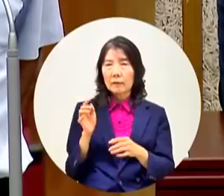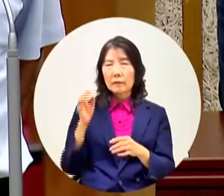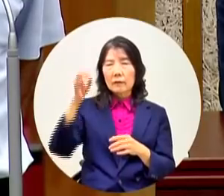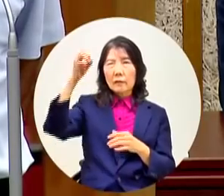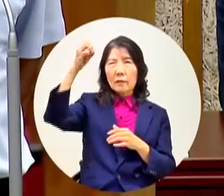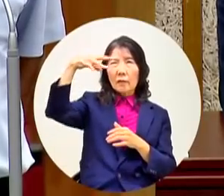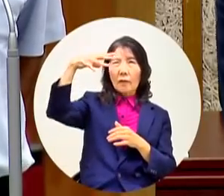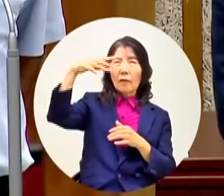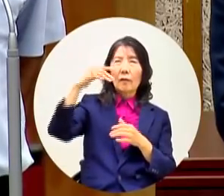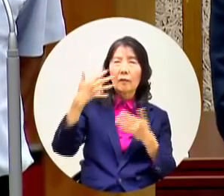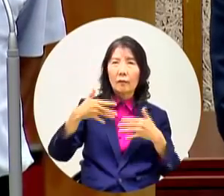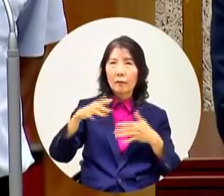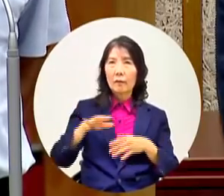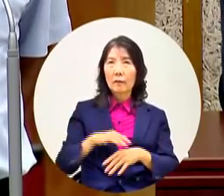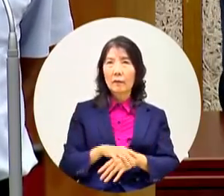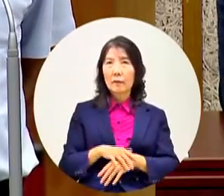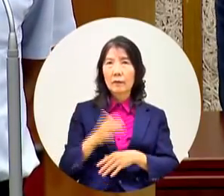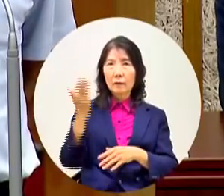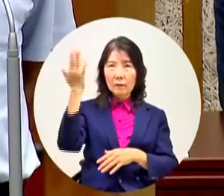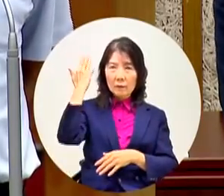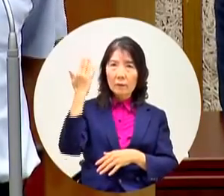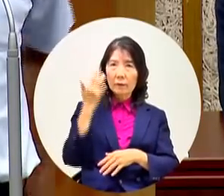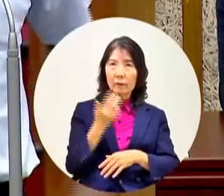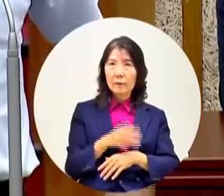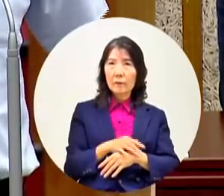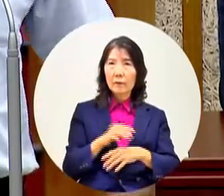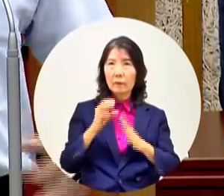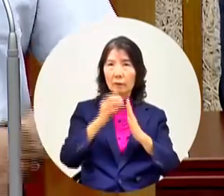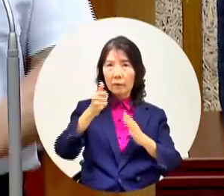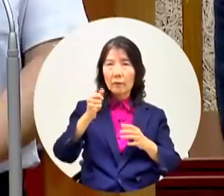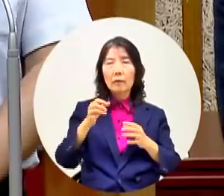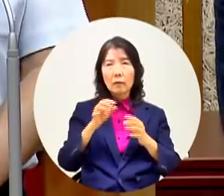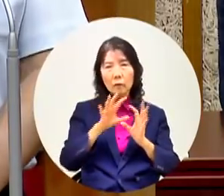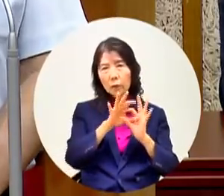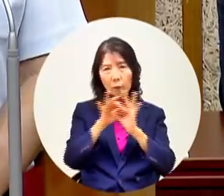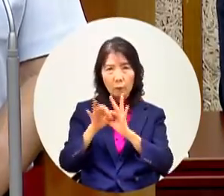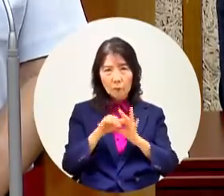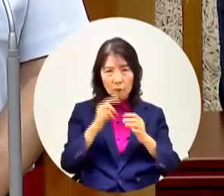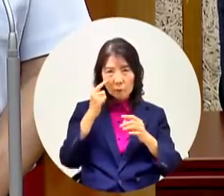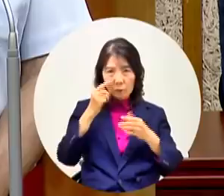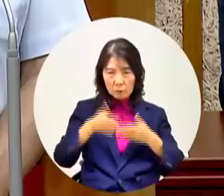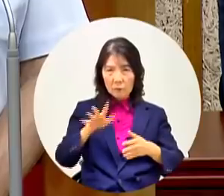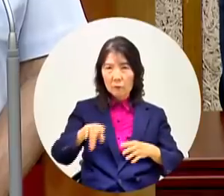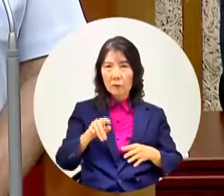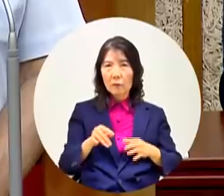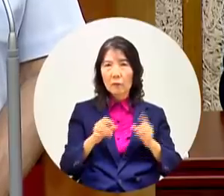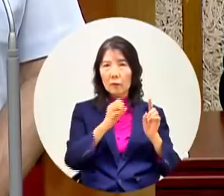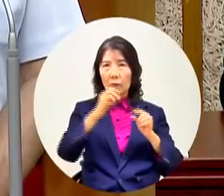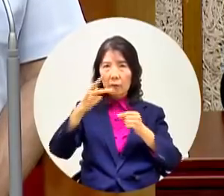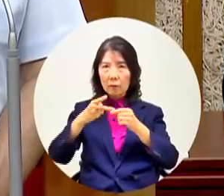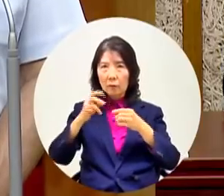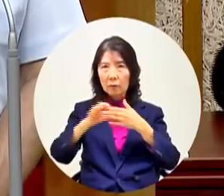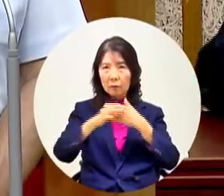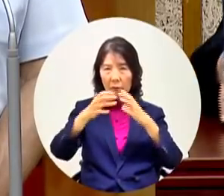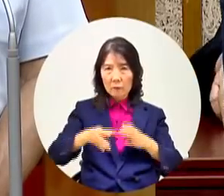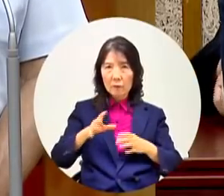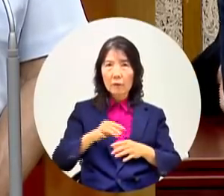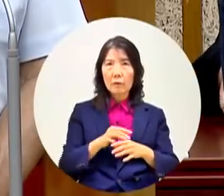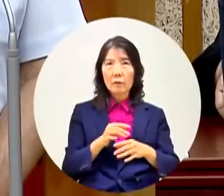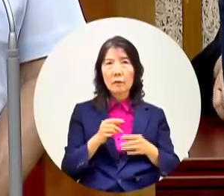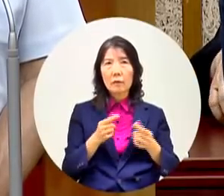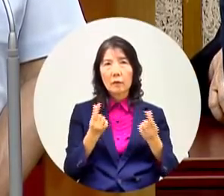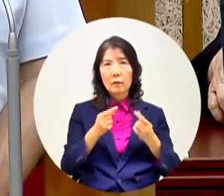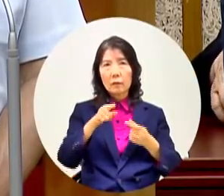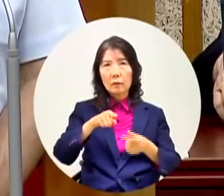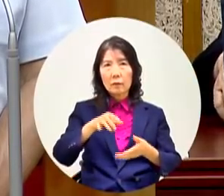啦，的确这个问题我们就之前在局里面就已经有关心到，所以在102年有试办。 那当就如同议员有提